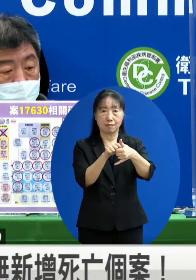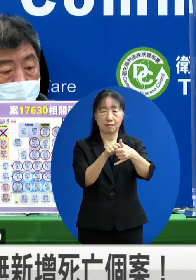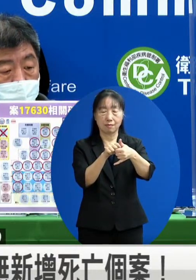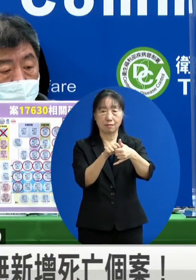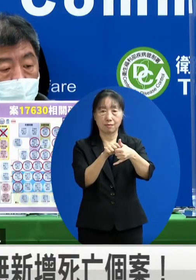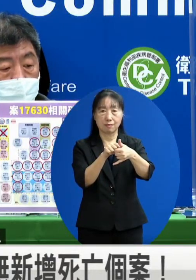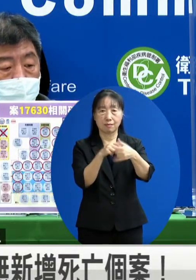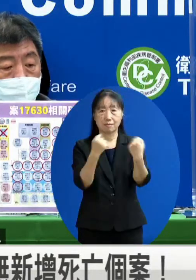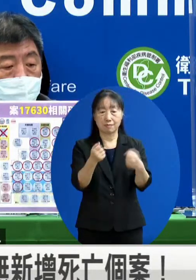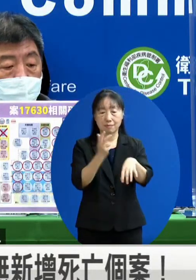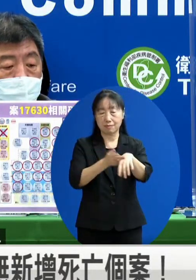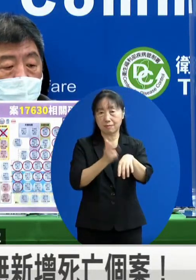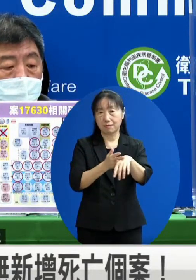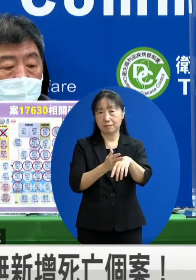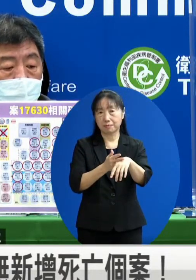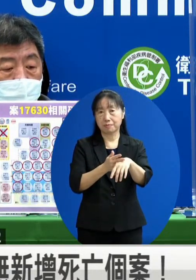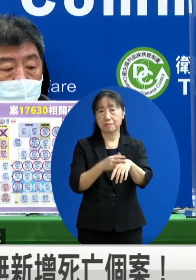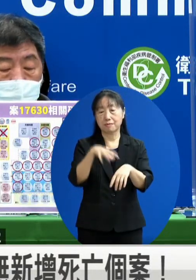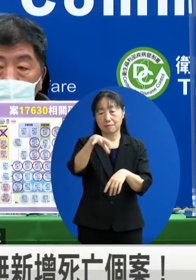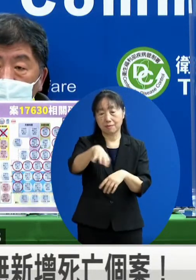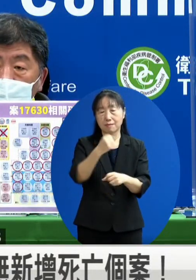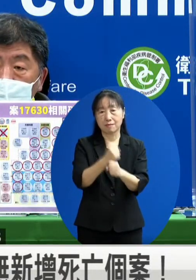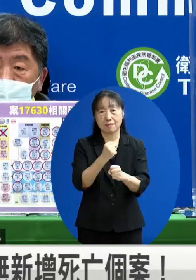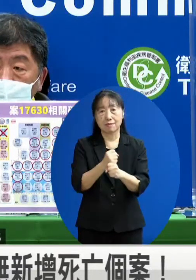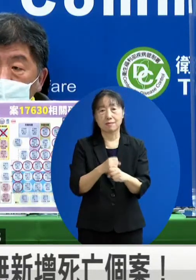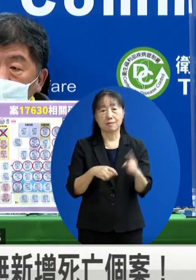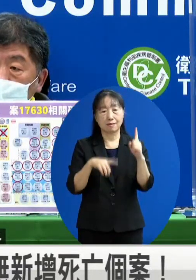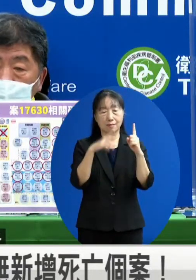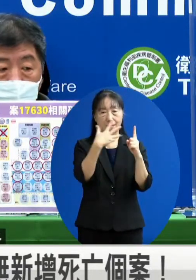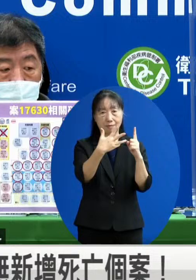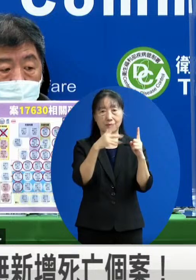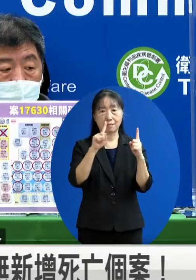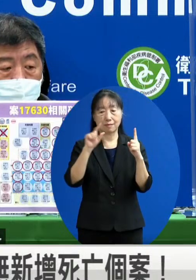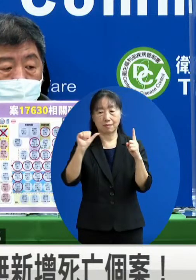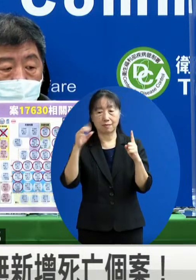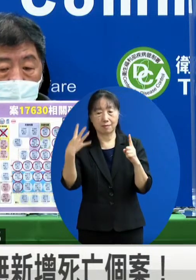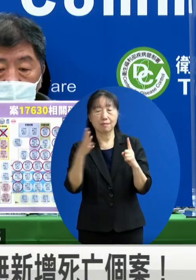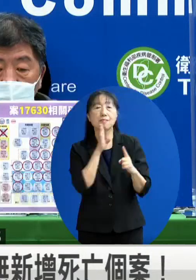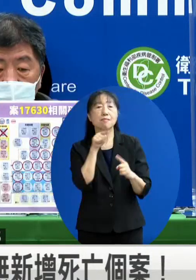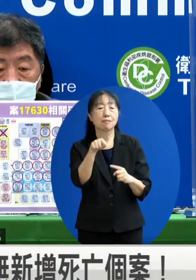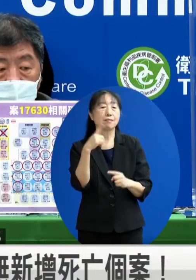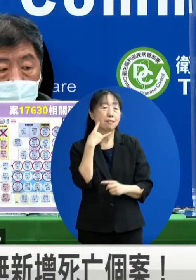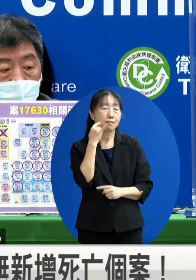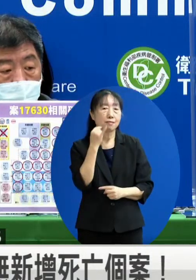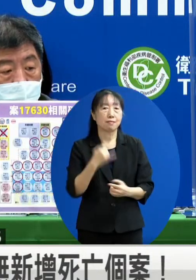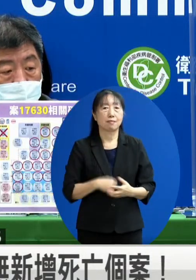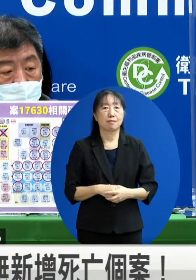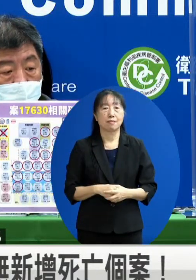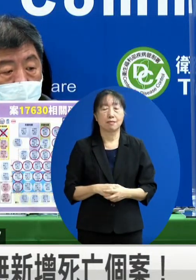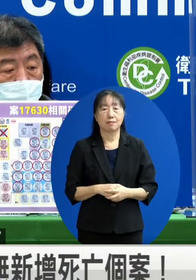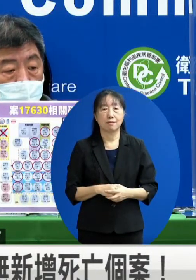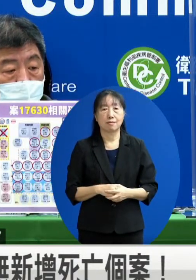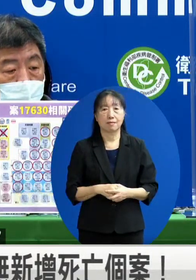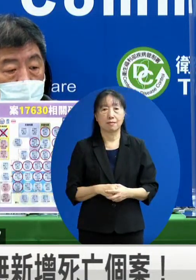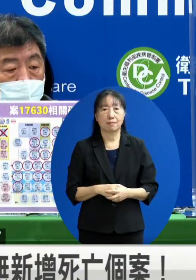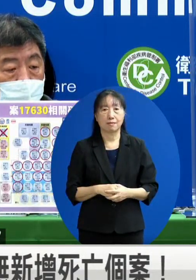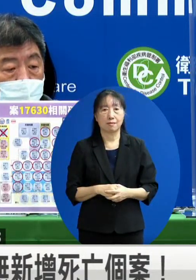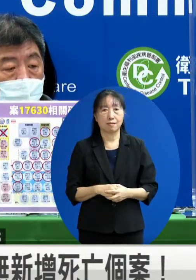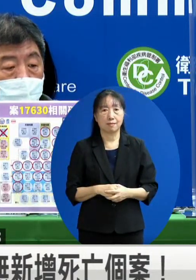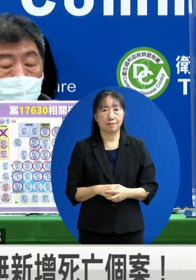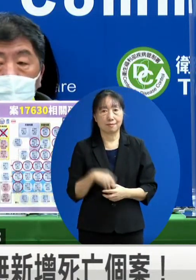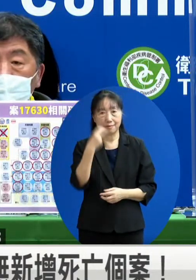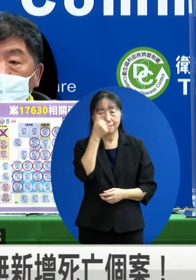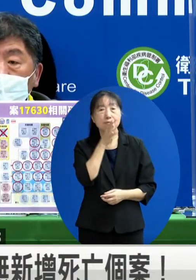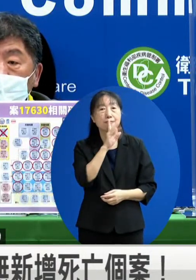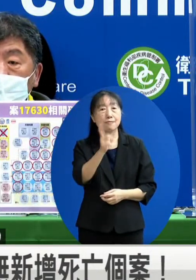相关的科技厂上班。好，那18154是他的妈妈。那另外比较特别的就